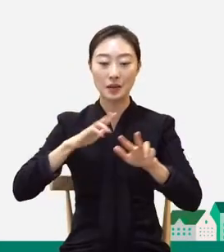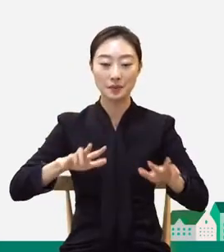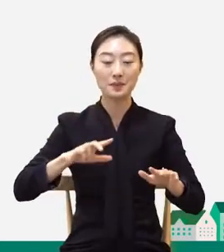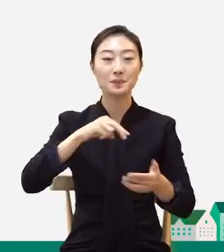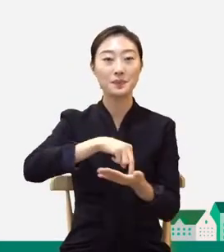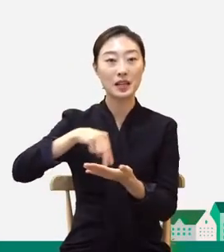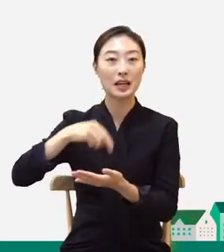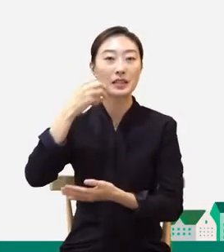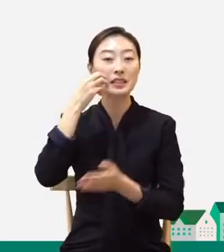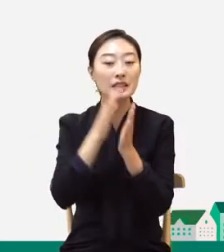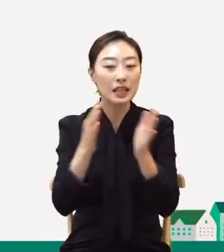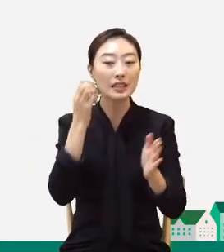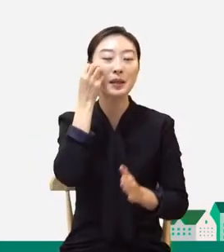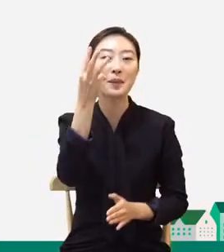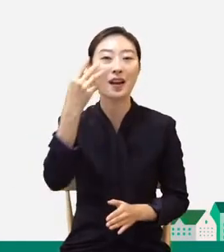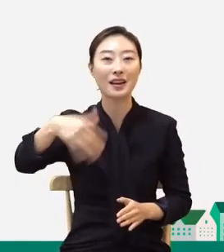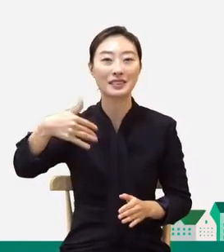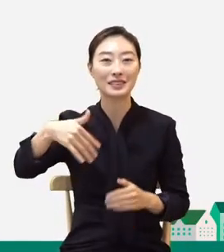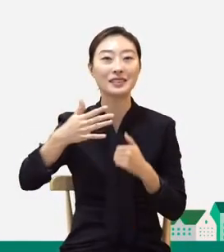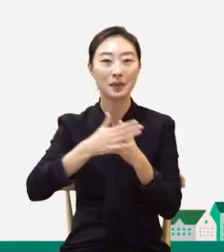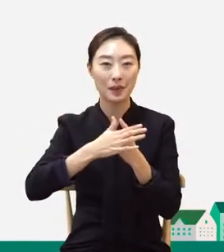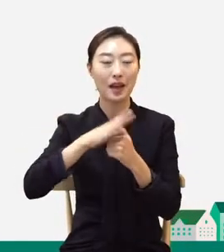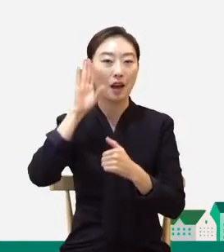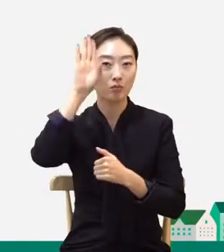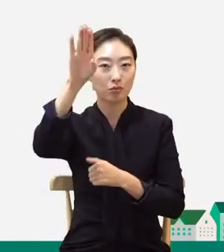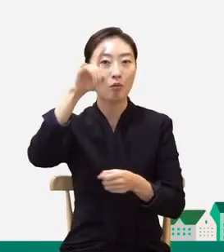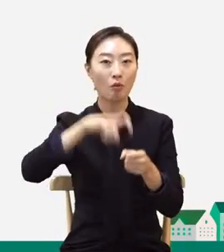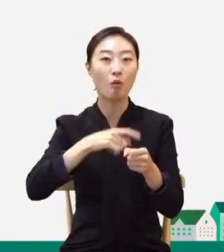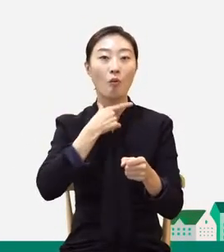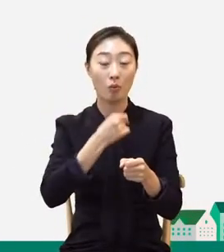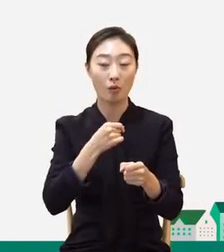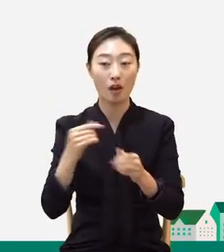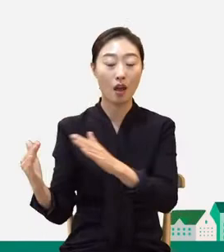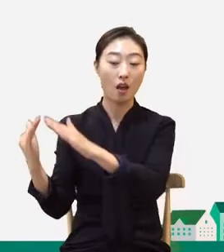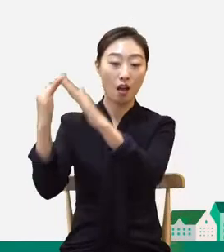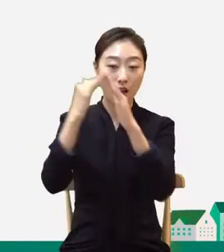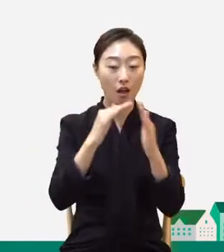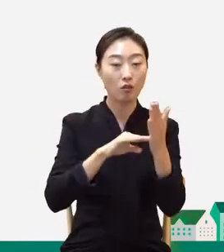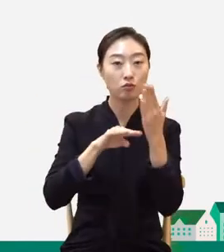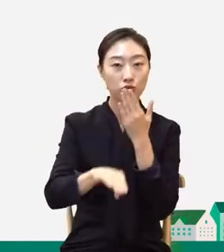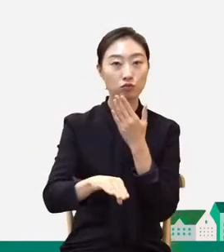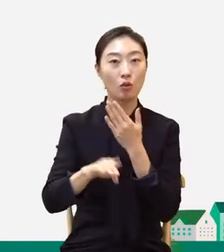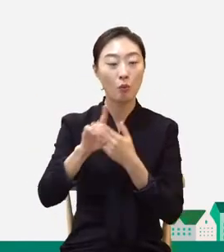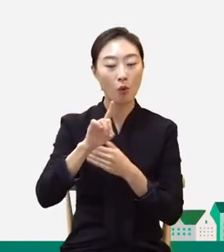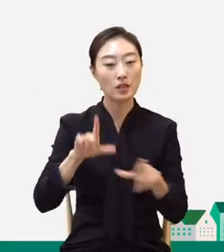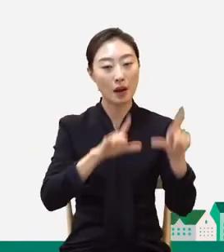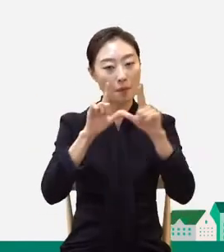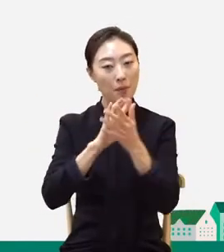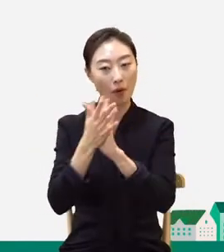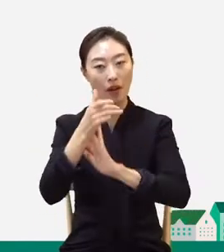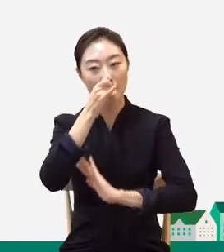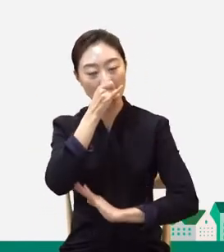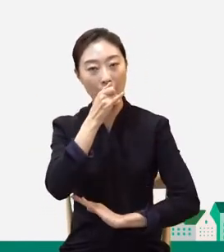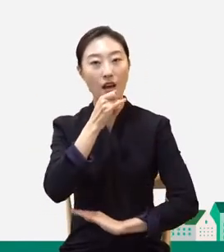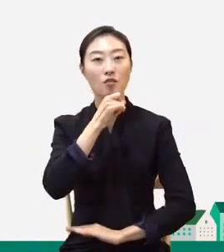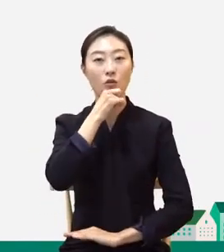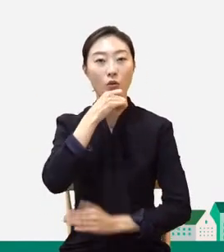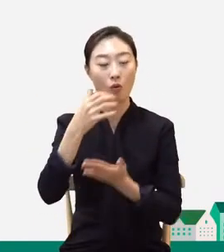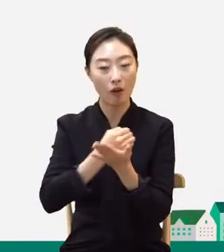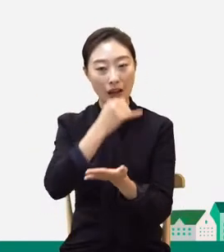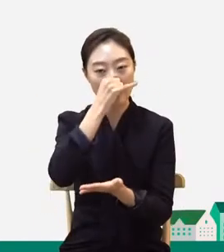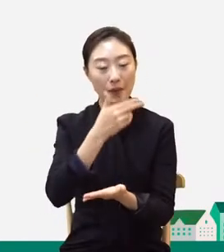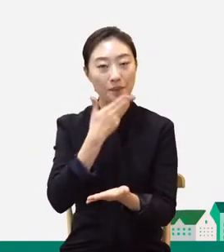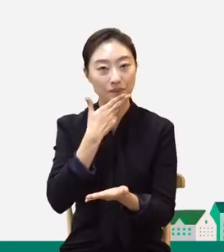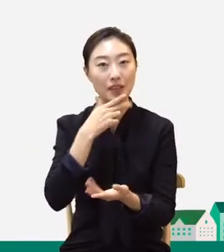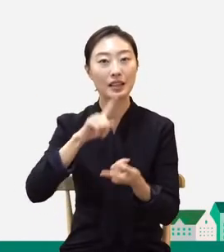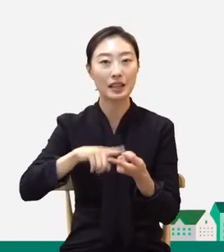삶의 질, 이분들이 이쪽에 이사 오셔가지고 어떤 삶의 변화가 있었나, 어떤 성과가 있었나를 측정하기 위해서 WHO의